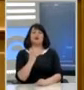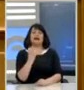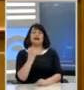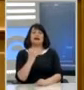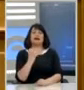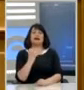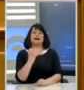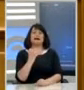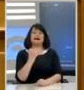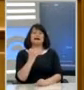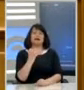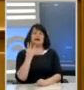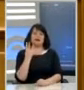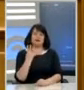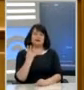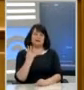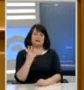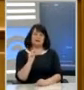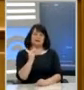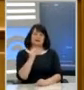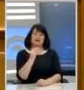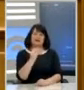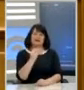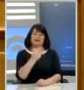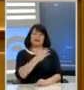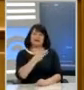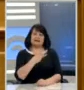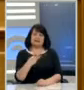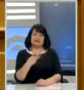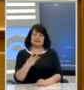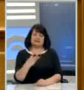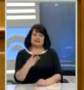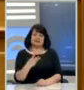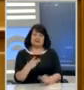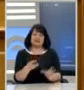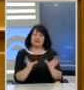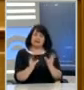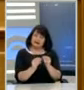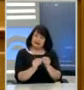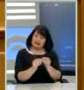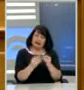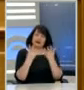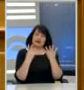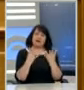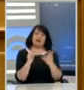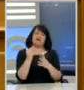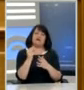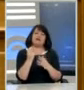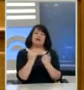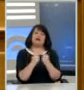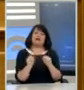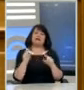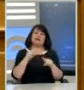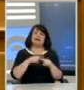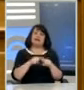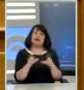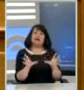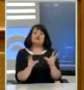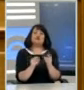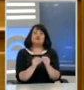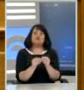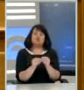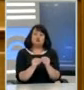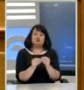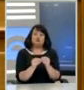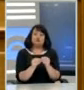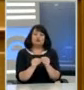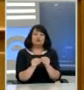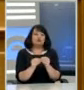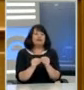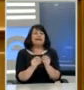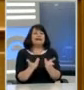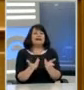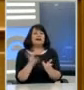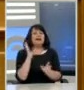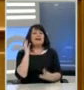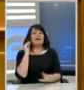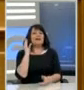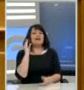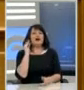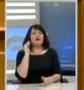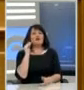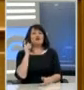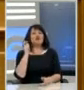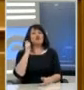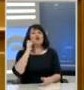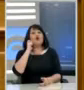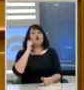144 βουλευτές του ΣΥΡΙΖΑ και 9 βουλευτές των Ανεξαρτήτων Ελλήνων θα ακούσουν το